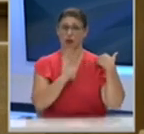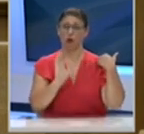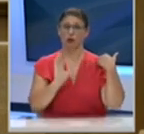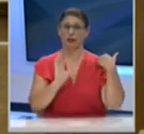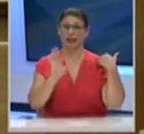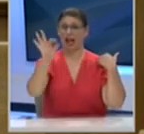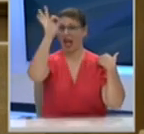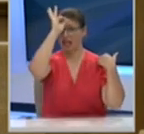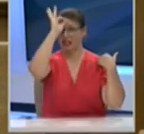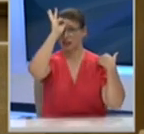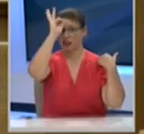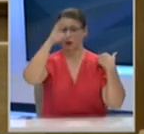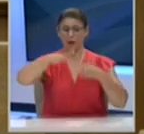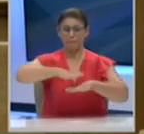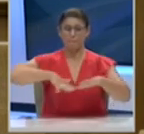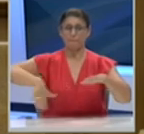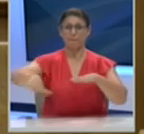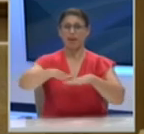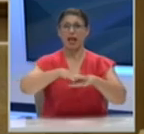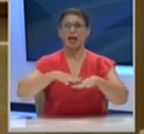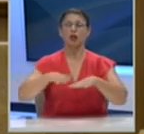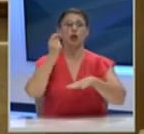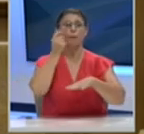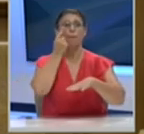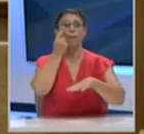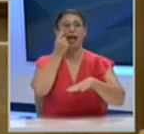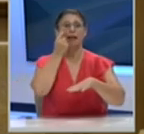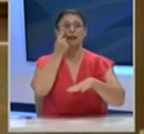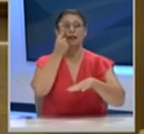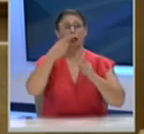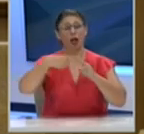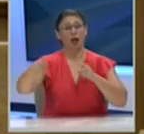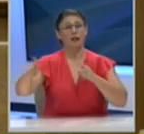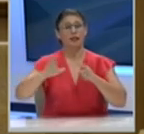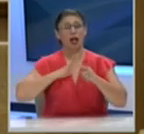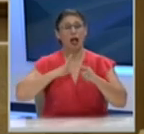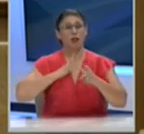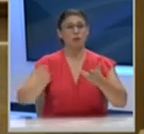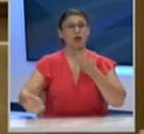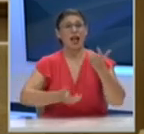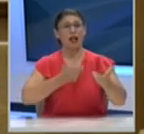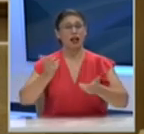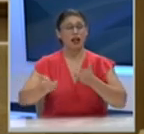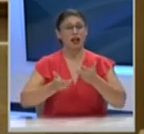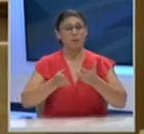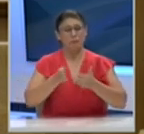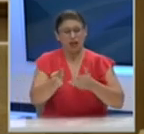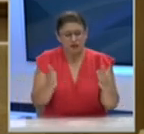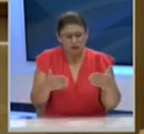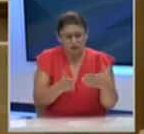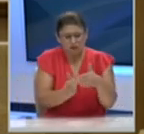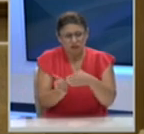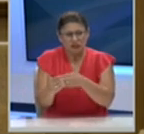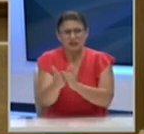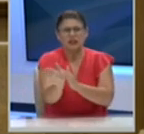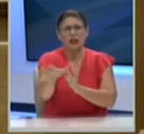ότι αστυνομικοί στο μάτι έστελναν τον κόσμο να καεί μέσα στα στενά του